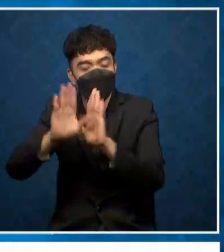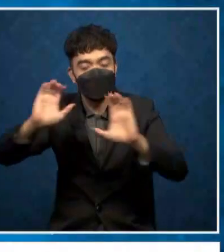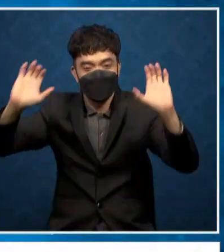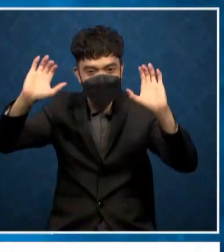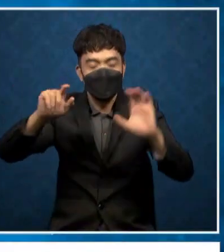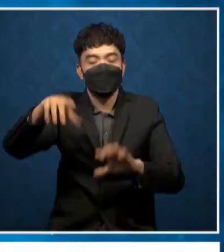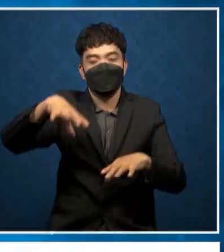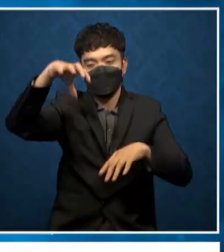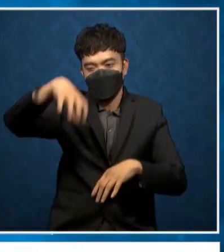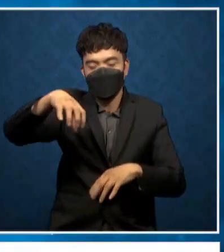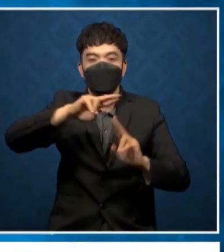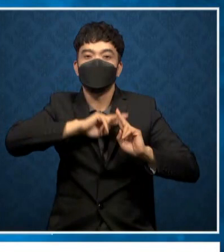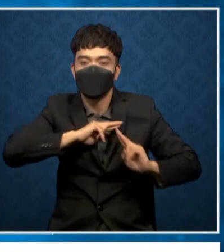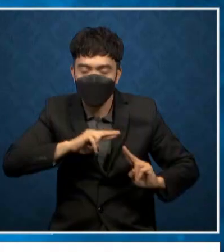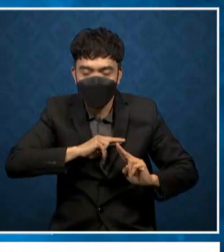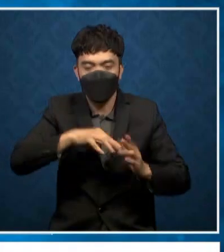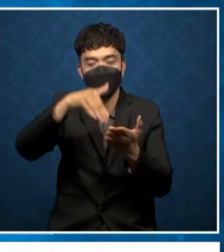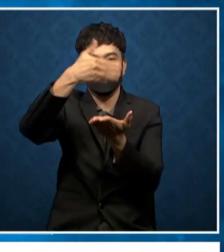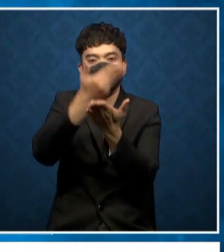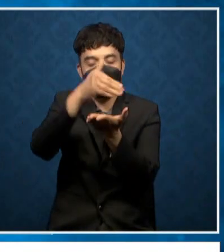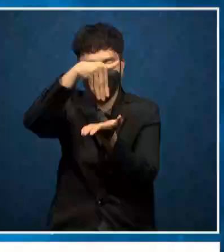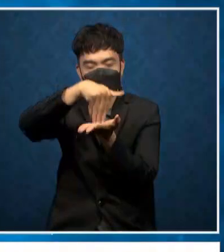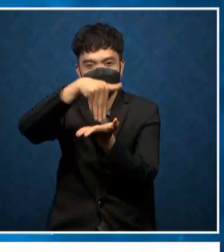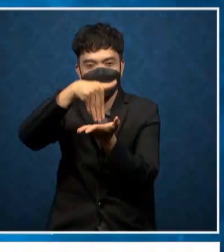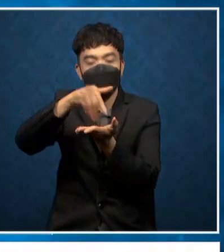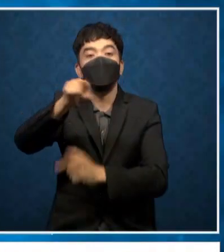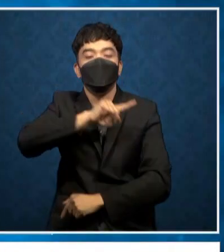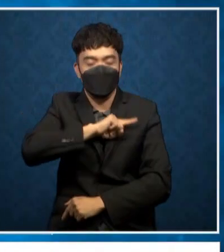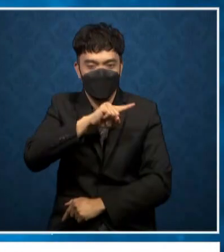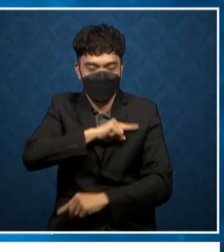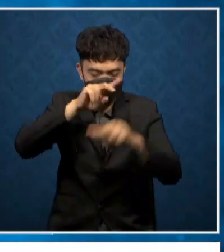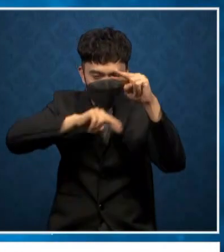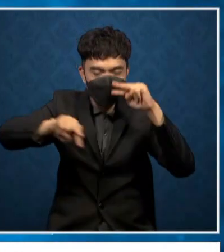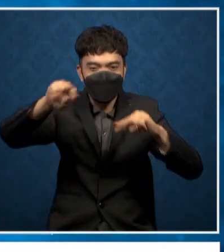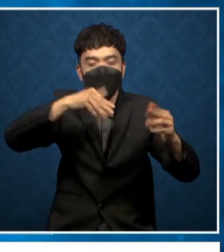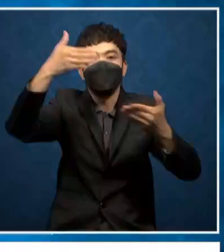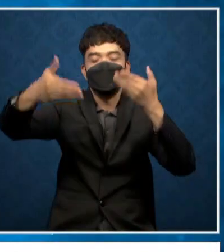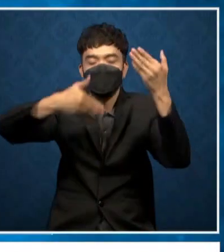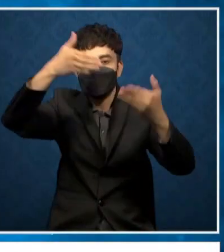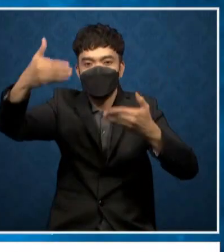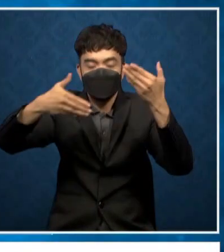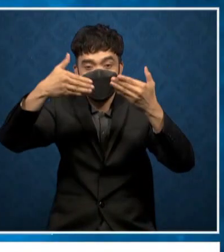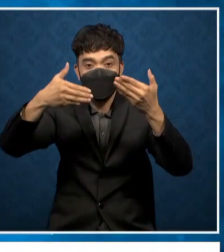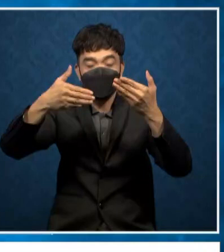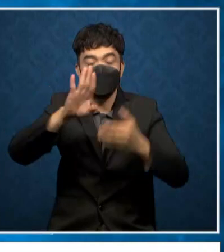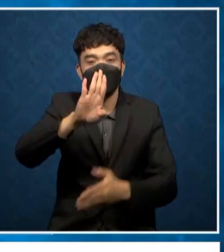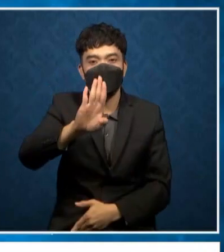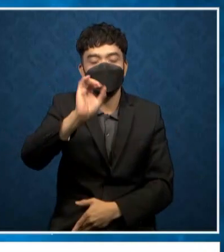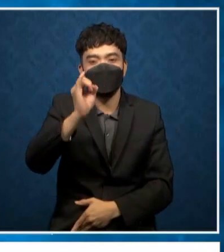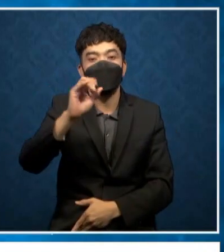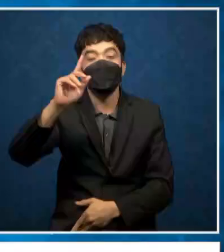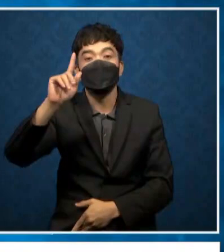การบรรเรือน และกลมชีการนะครับเป็นไวงานรบผิดชอบหักในกิจกรมสำคญหวา Big Lock นั้น ๆก